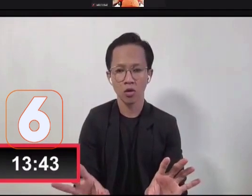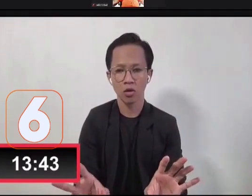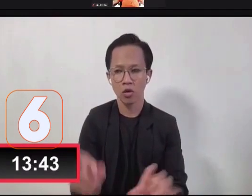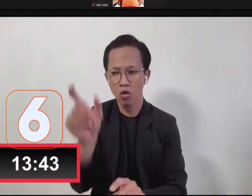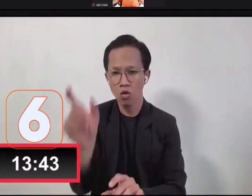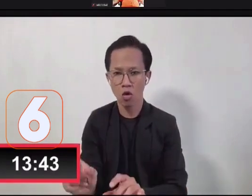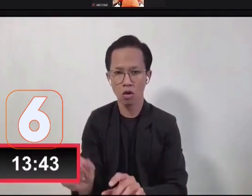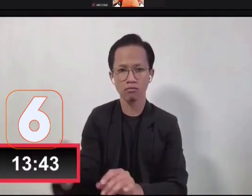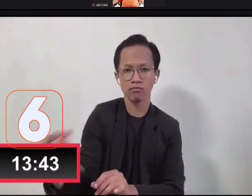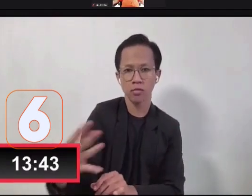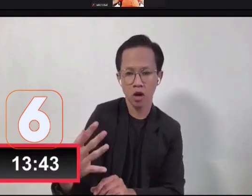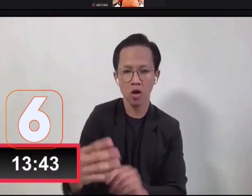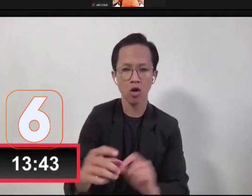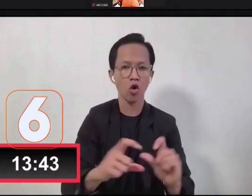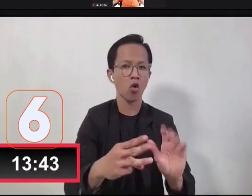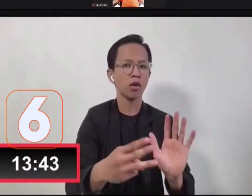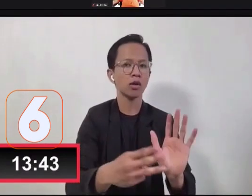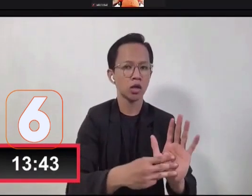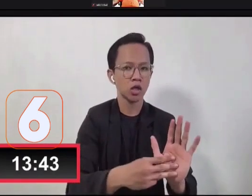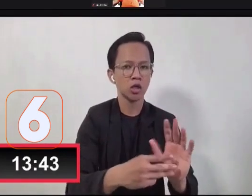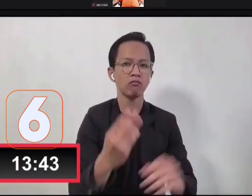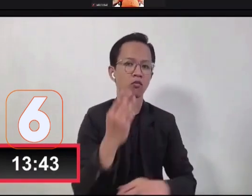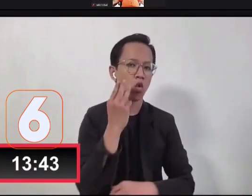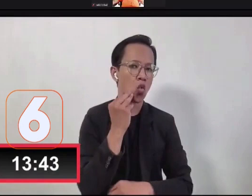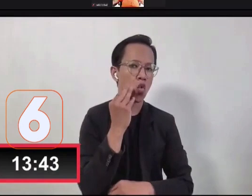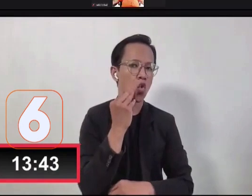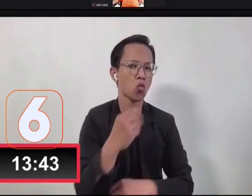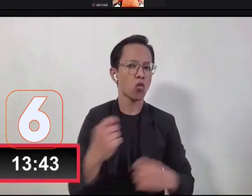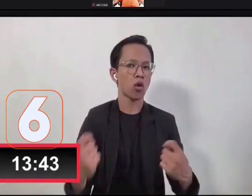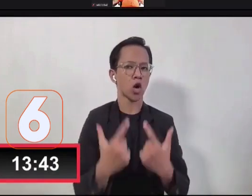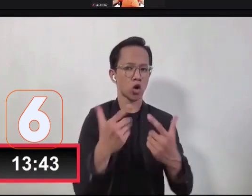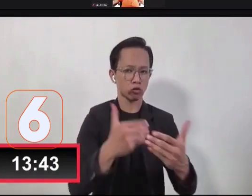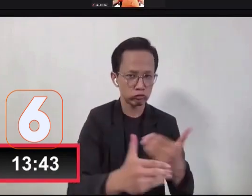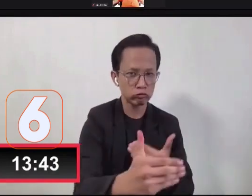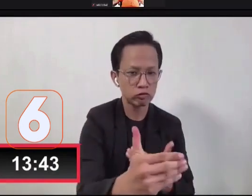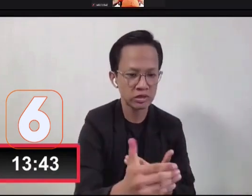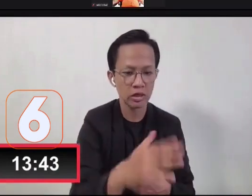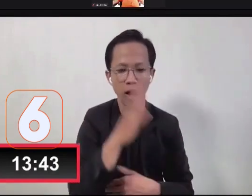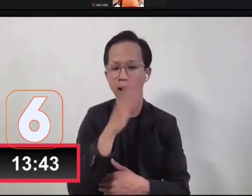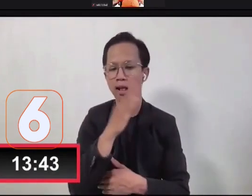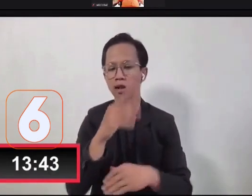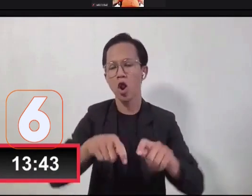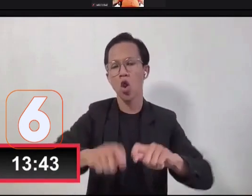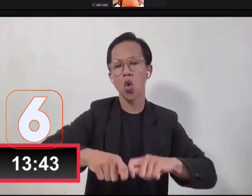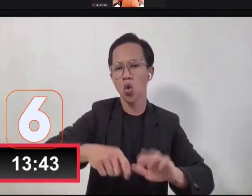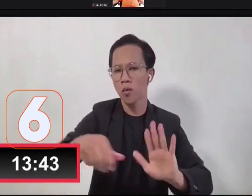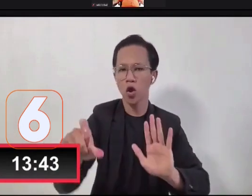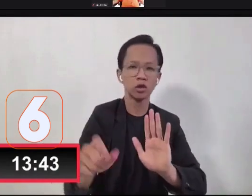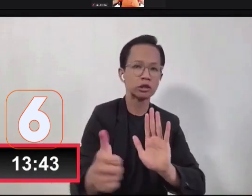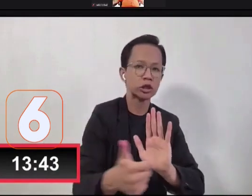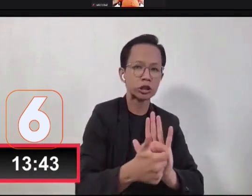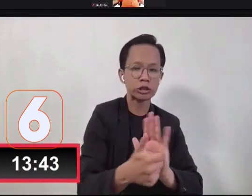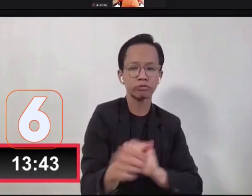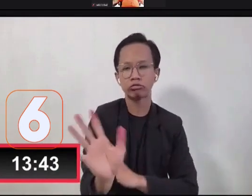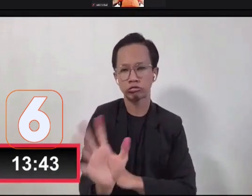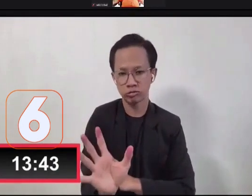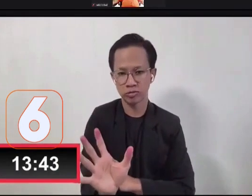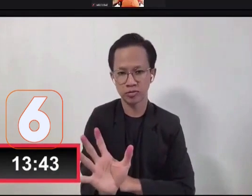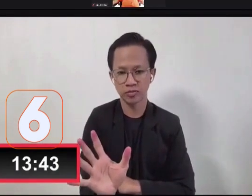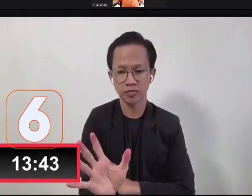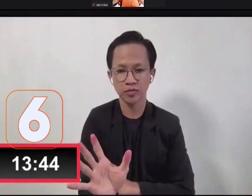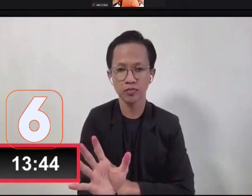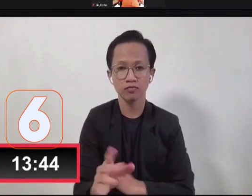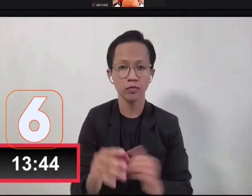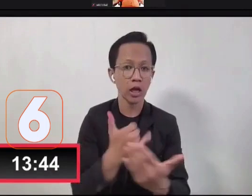seumur hidup seperti halnya KTP adalah tidak beralasan menurut hukum menimbang bahwa terkait dengan evaluasi